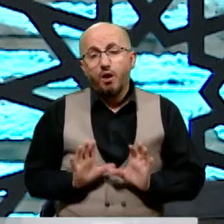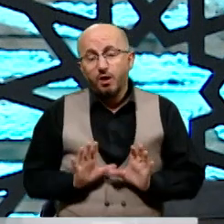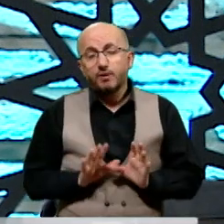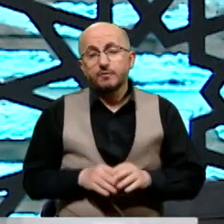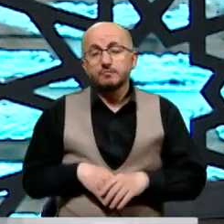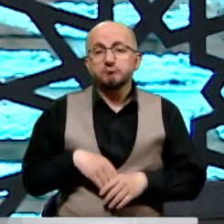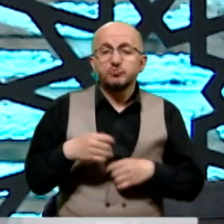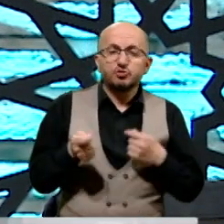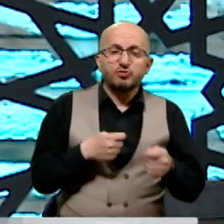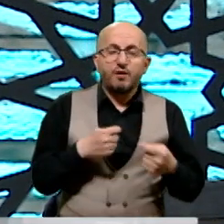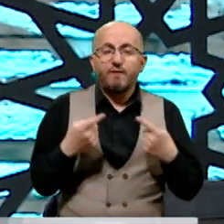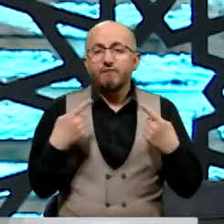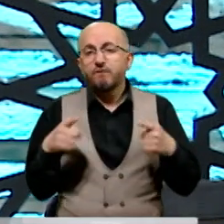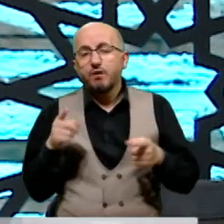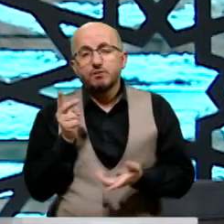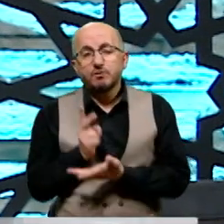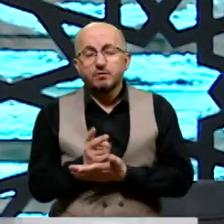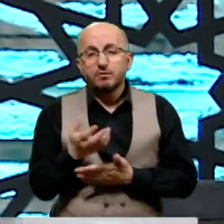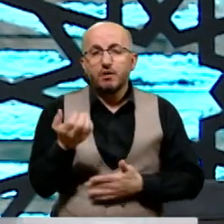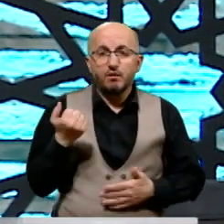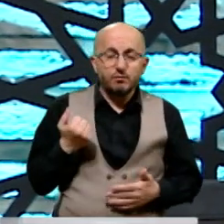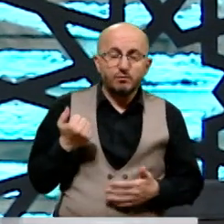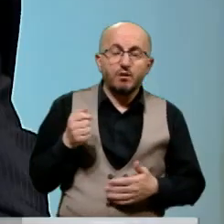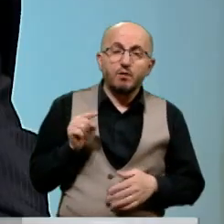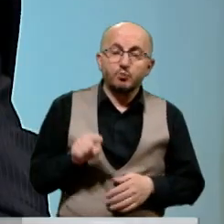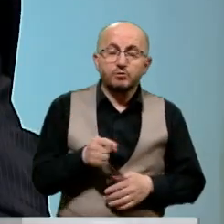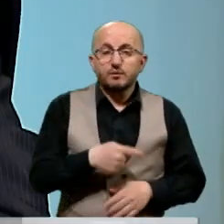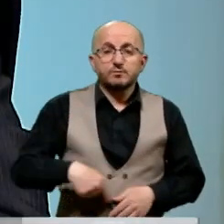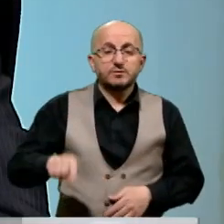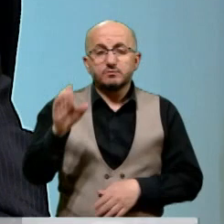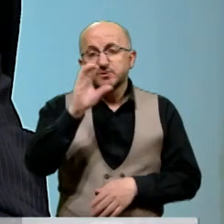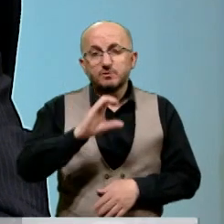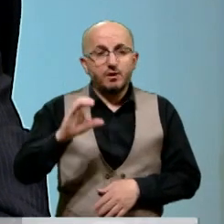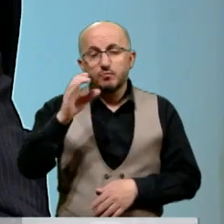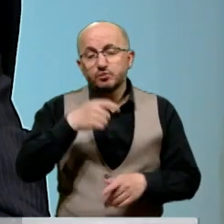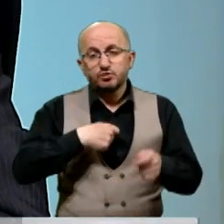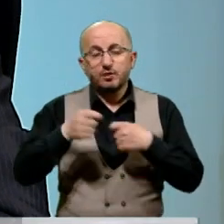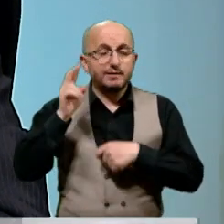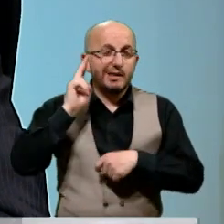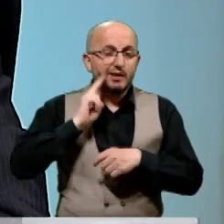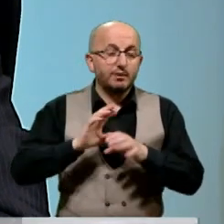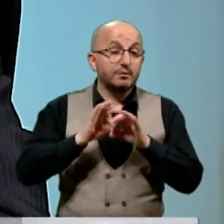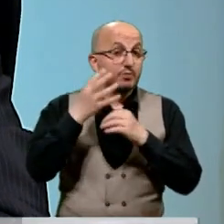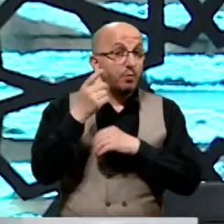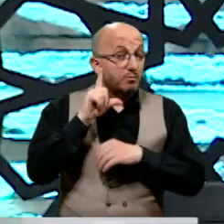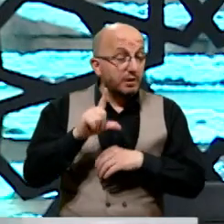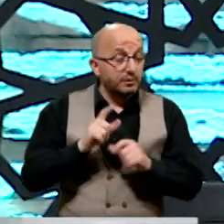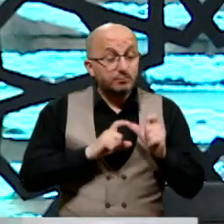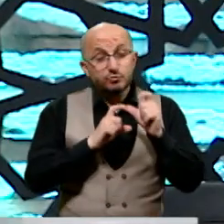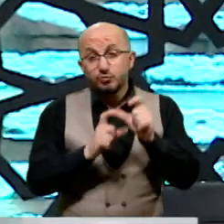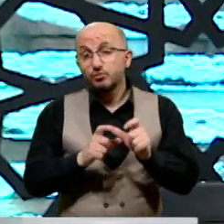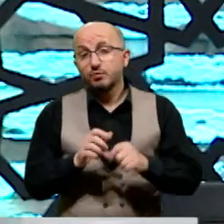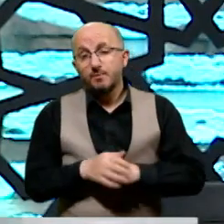bir takım farklı kararlar alıyorlar burada bizim İslami açıdan Ticaret ahlakımız nasıl olmalı diye bir soru